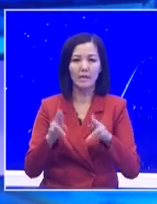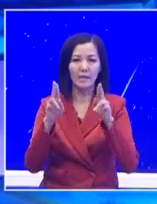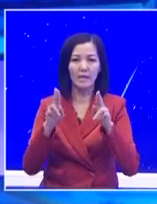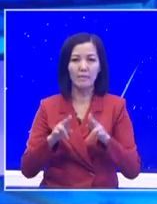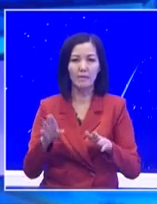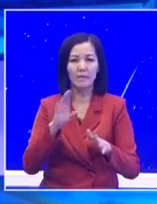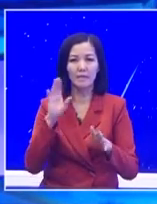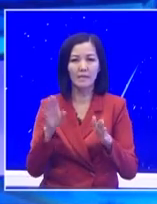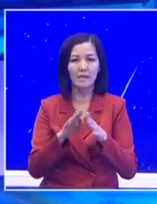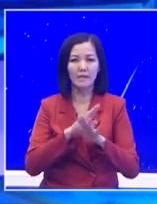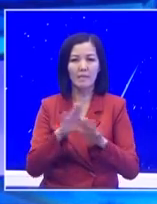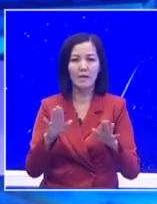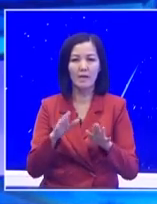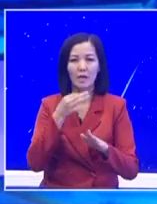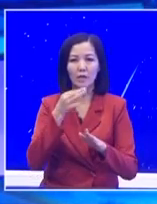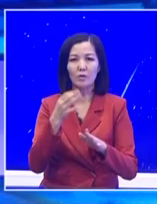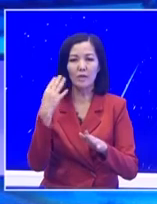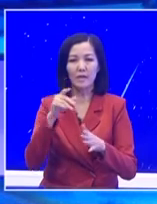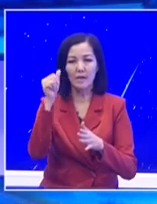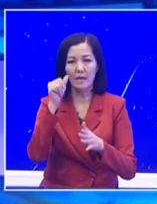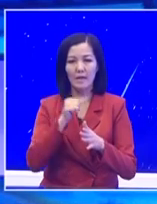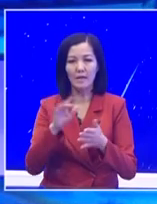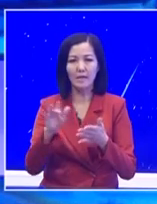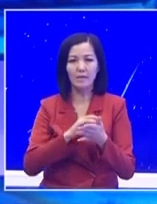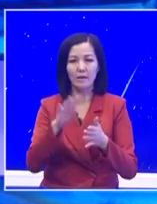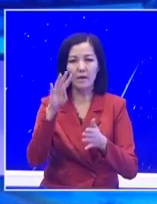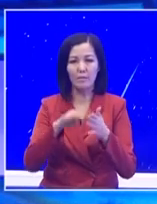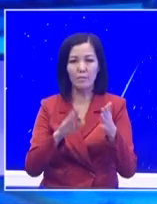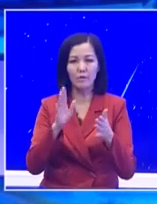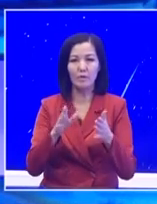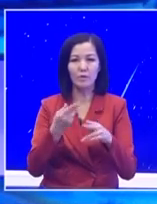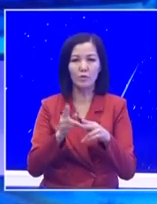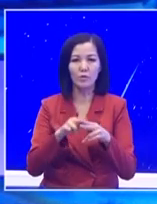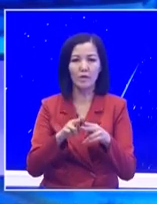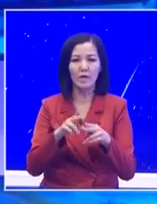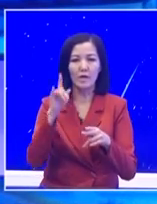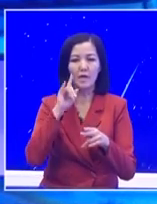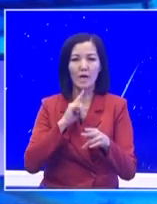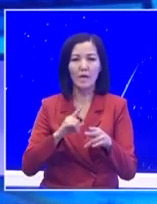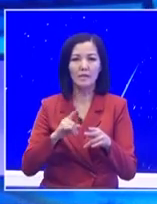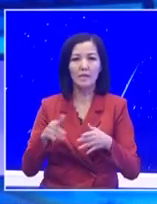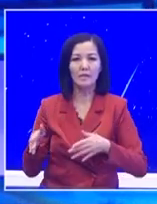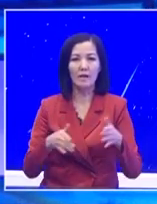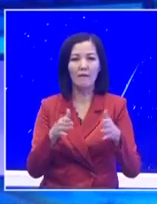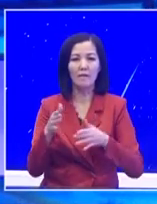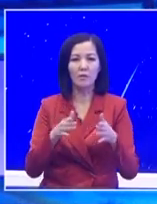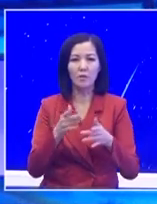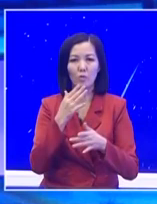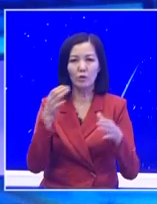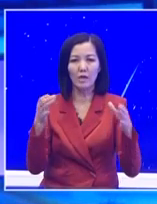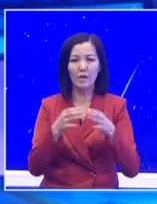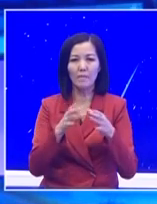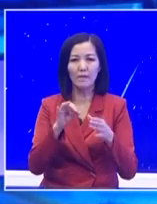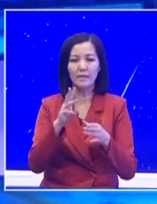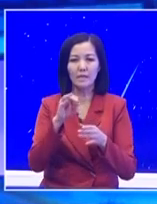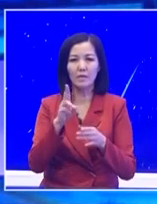ережелерді сақтамаған жауаптыларға 40 айлық есептік көрсеткіш көлемінде айыппұл салынды. Сондай-ақ Қазавтожол ұлттық компаниясы